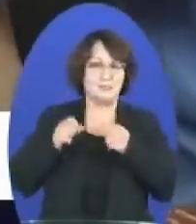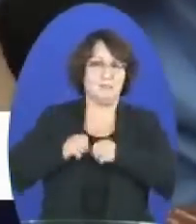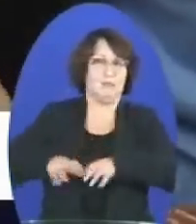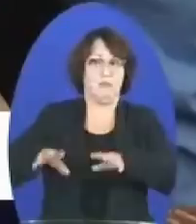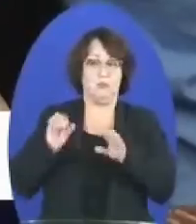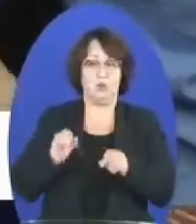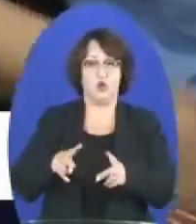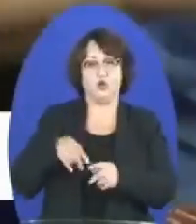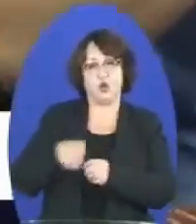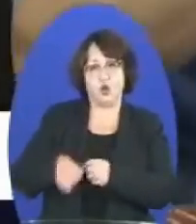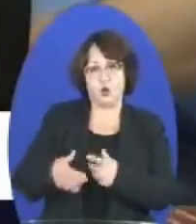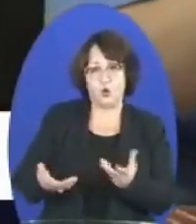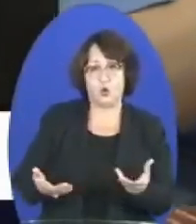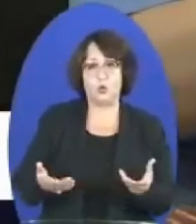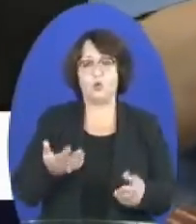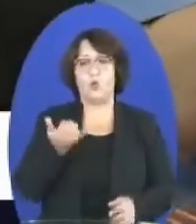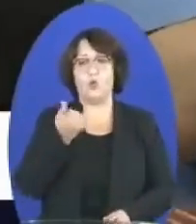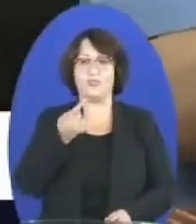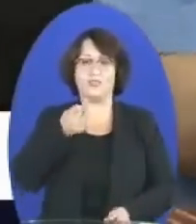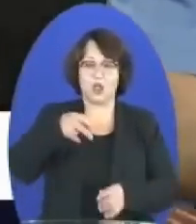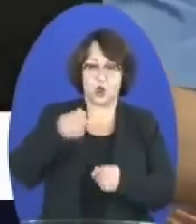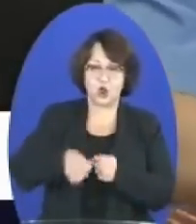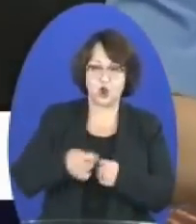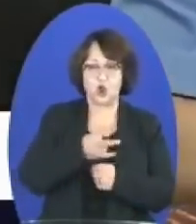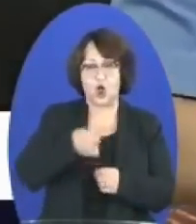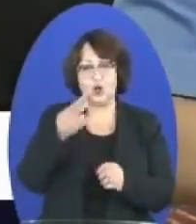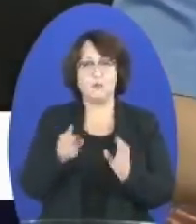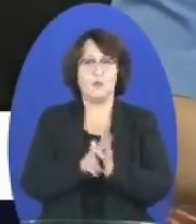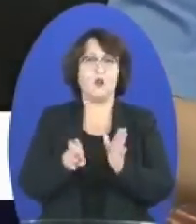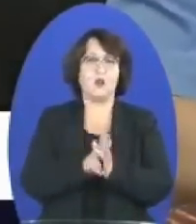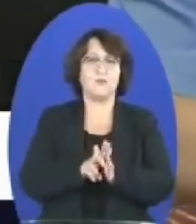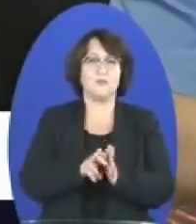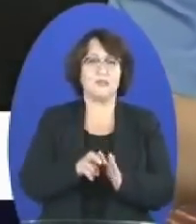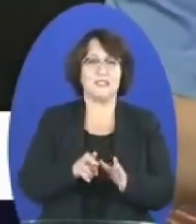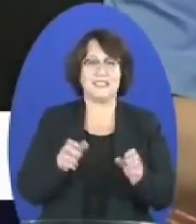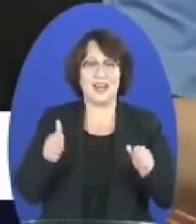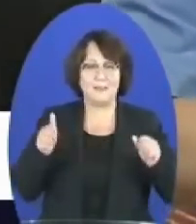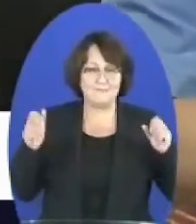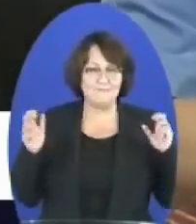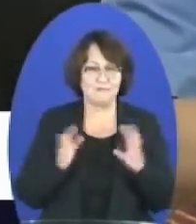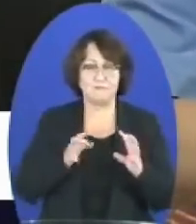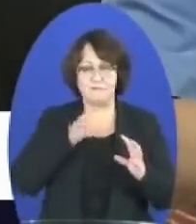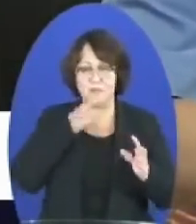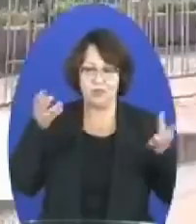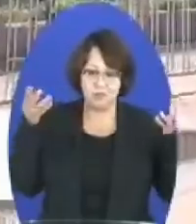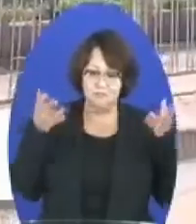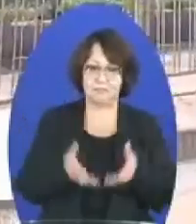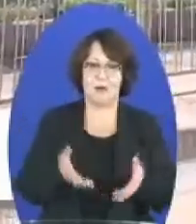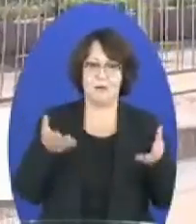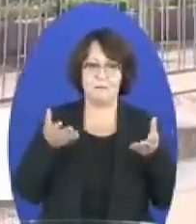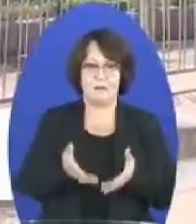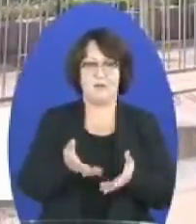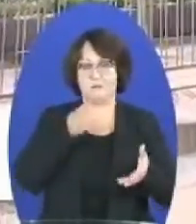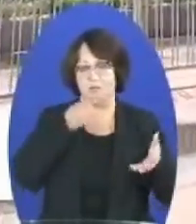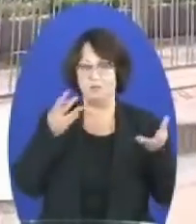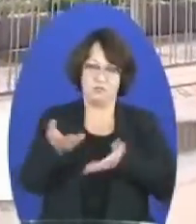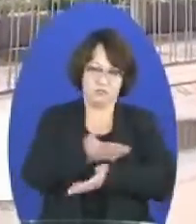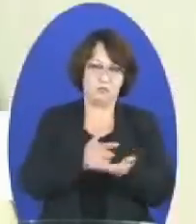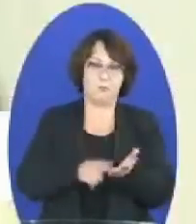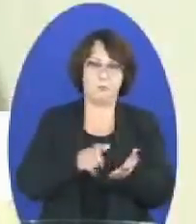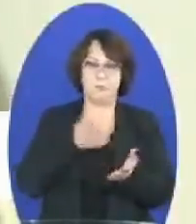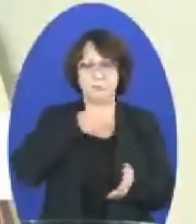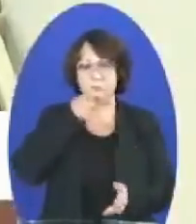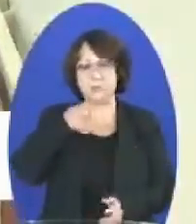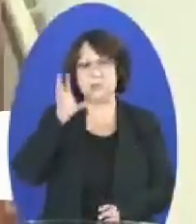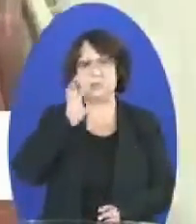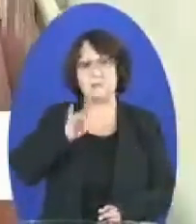Энэ үйл ажиллагаа зарцуулж урсгал нөөц энэ төрөө бүх зүйлээдээ бид нар нэг ширээ тойр сууж байгаа энэ мэдээлэл солилцмоор. Эрүүл мэндийн салбарын бэлэн